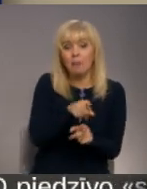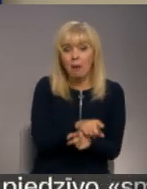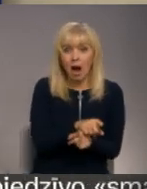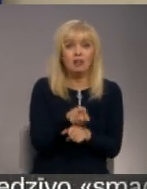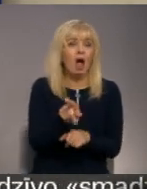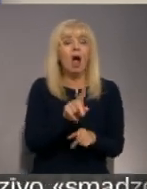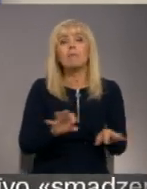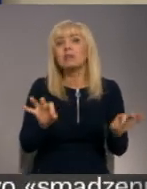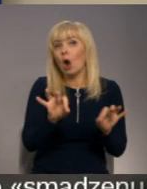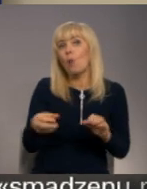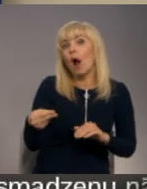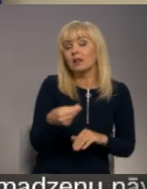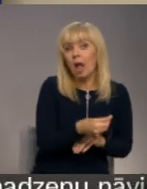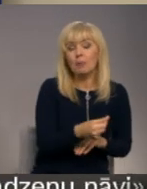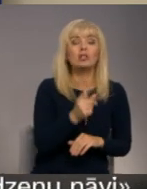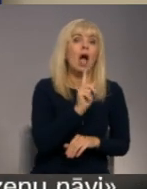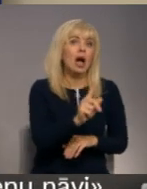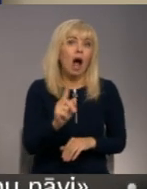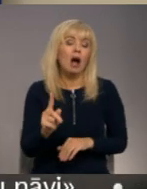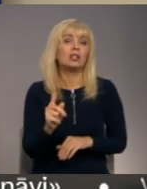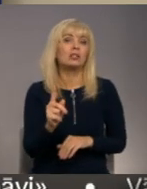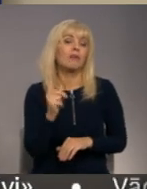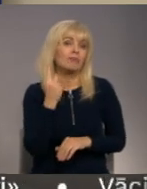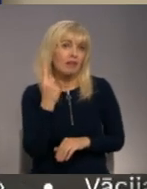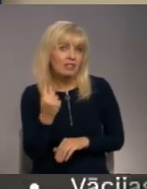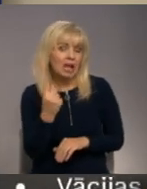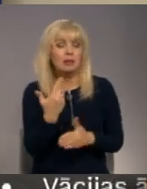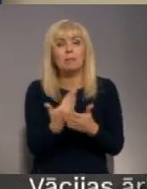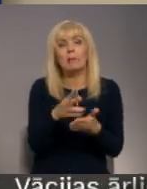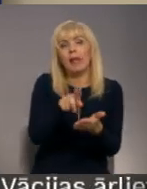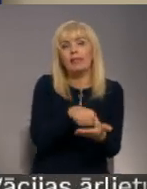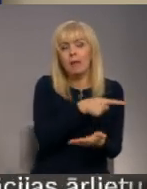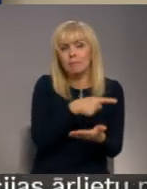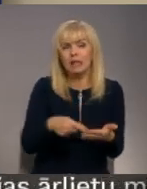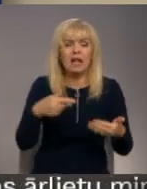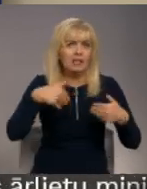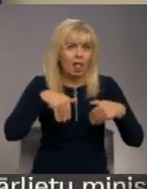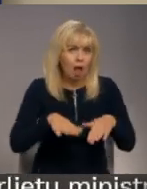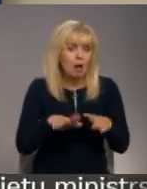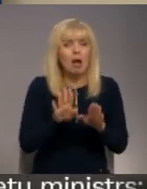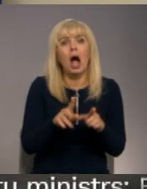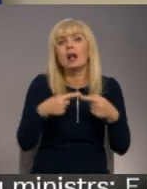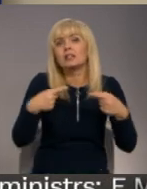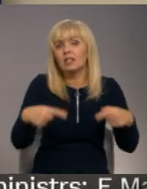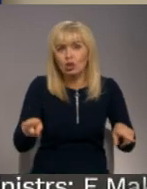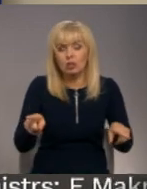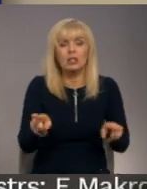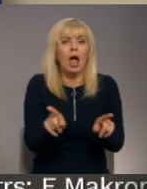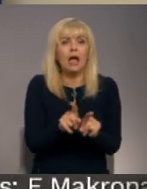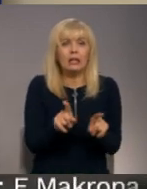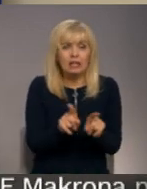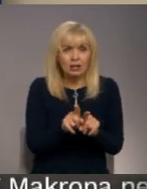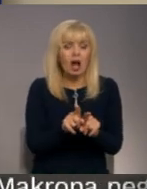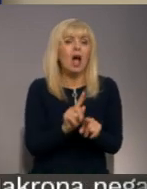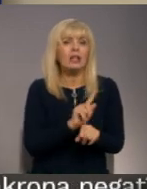ziņā nemaksā neko. Katrs viens šāds vai nepareizs lēmums vai kā citādi atstāja,